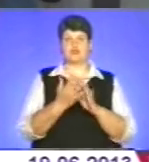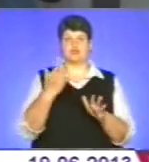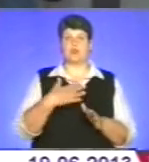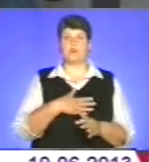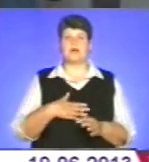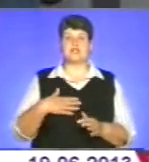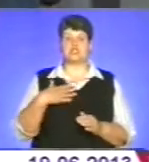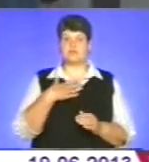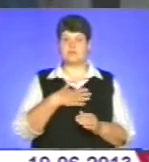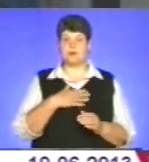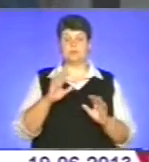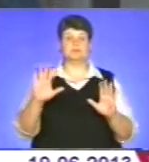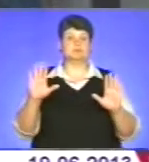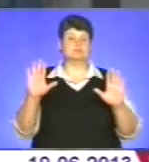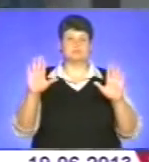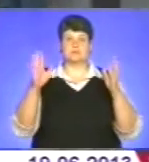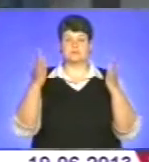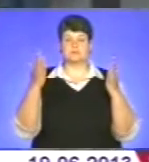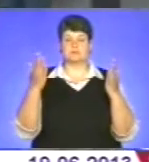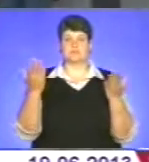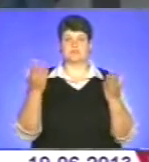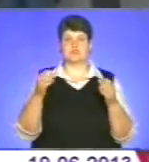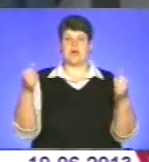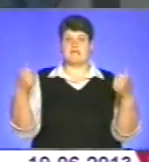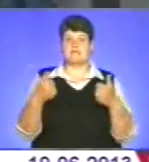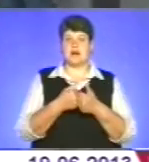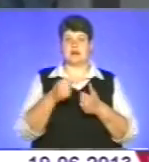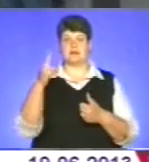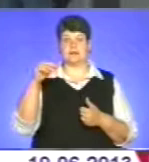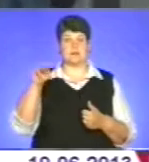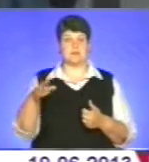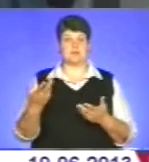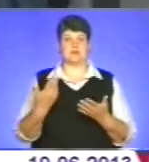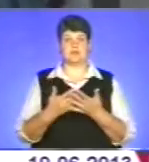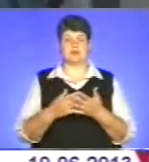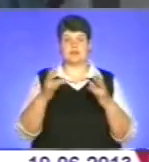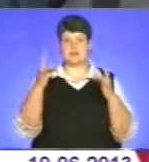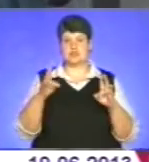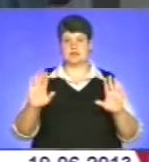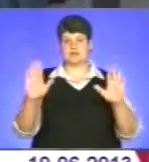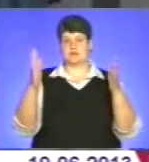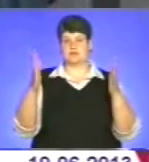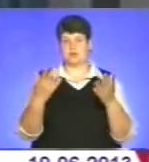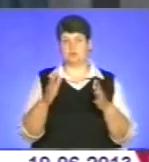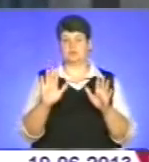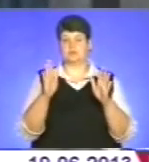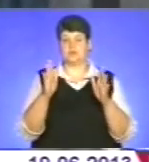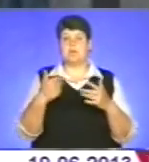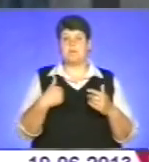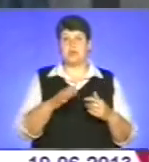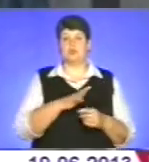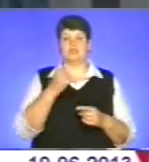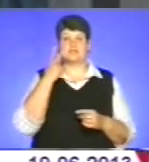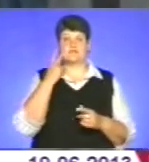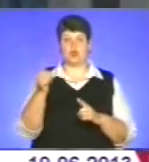переживаємо, бо боронь Боже якоїсь там чи аварії, припустимо, чи якоїсь нещасного випадку, щоб ми були завжди